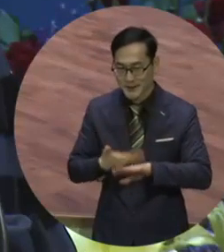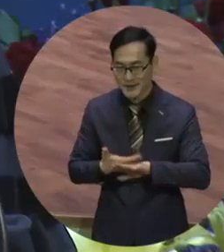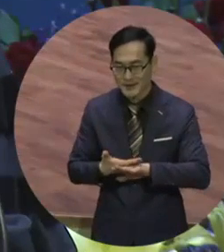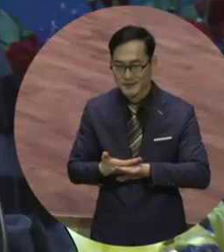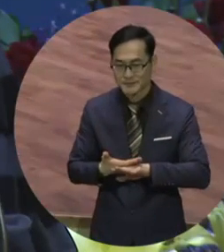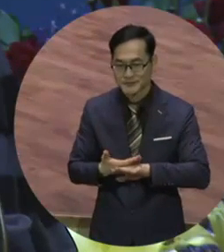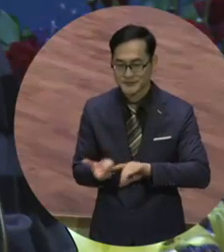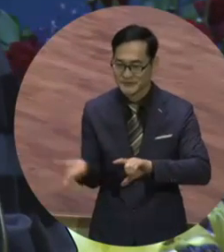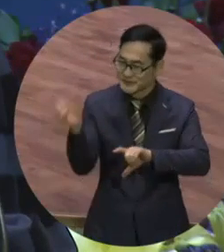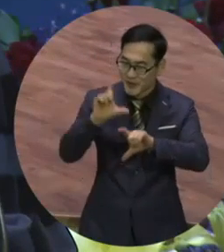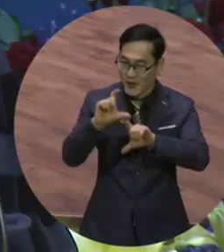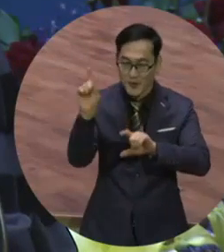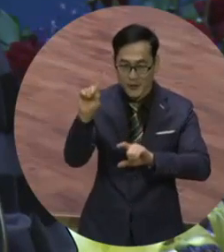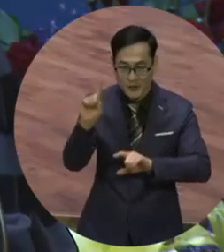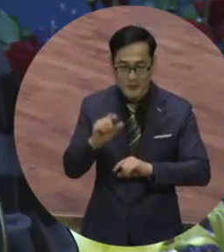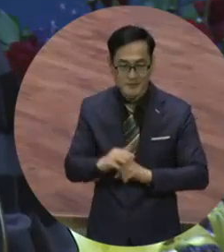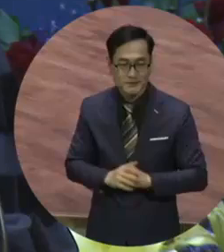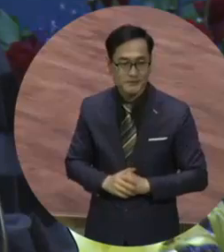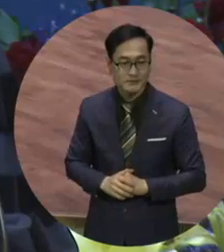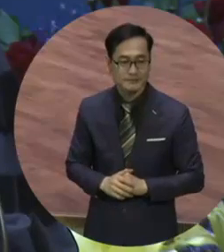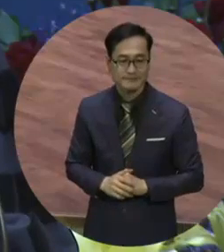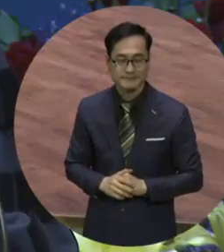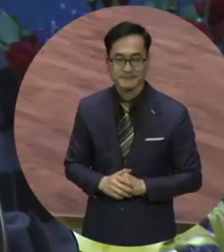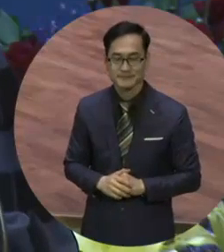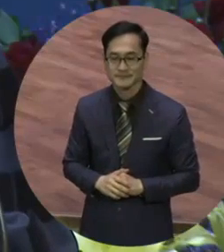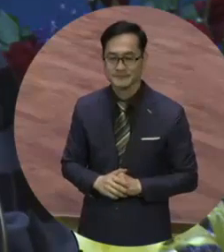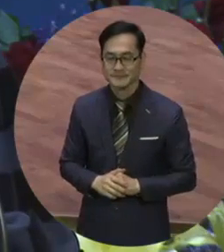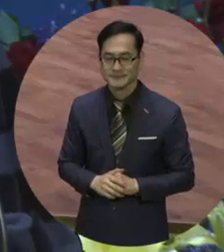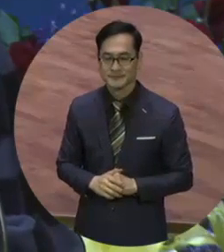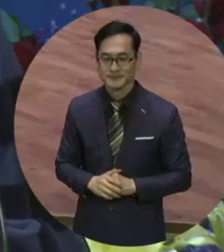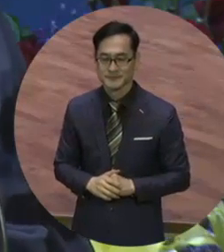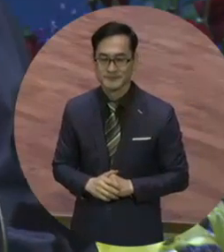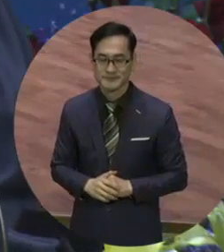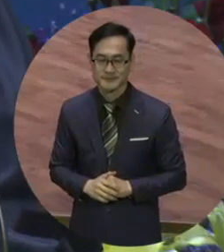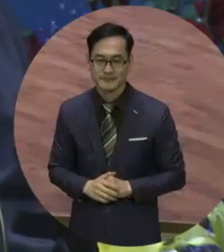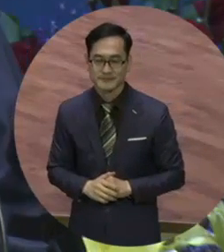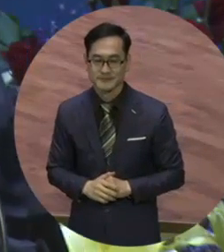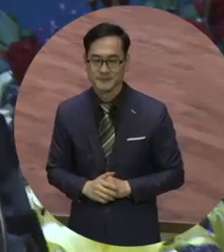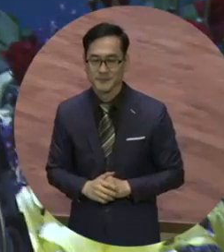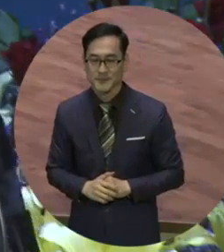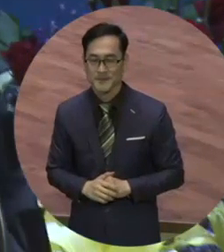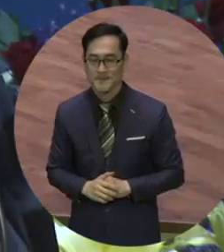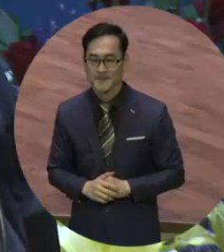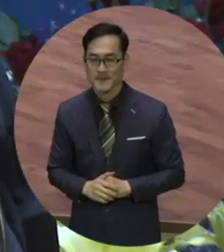나갔어. 한 단계 더 올라갔어.